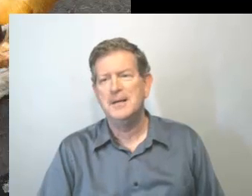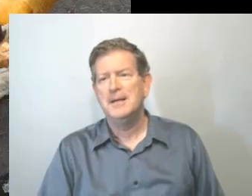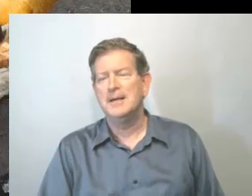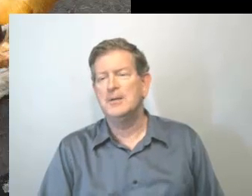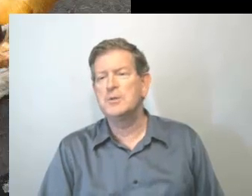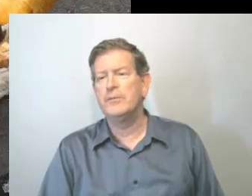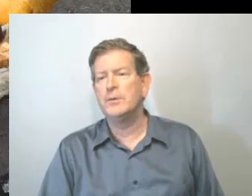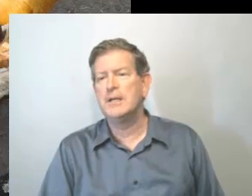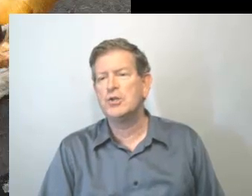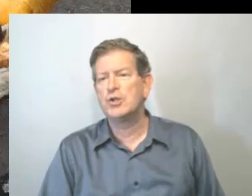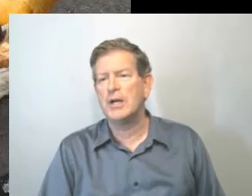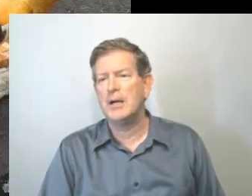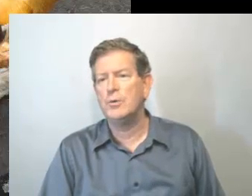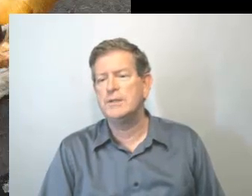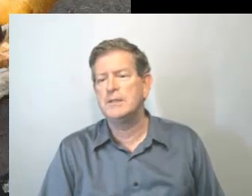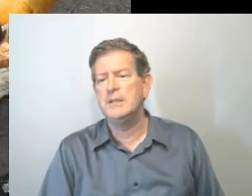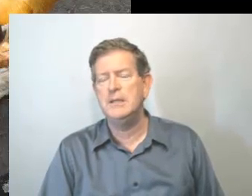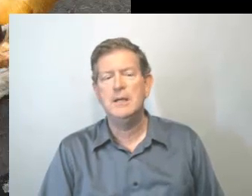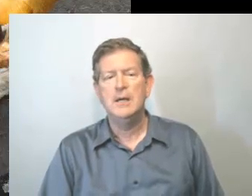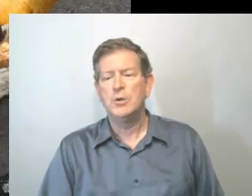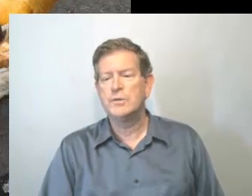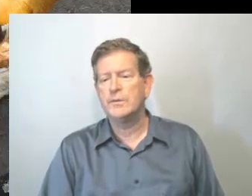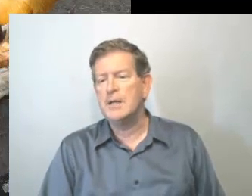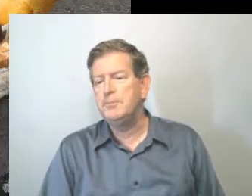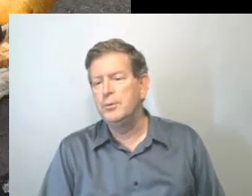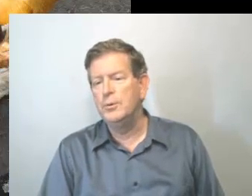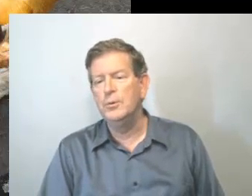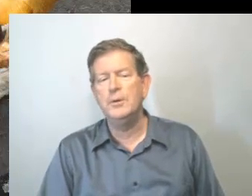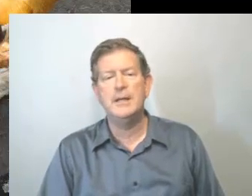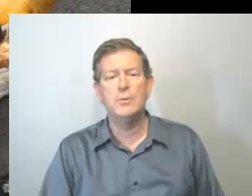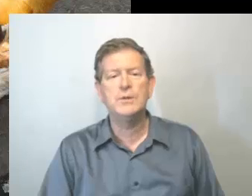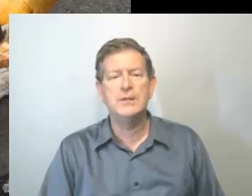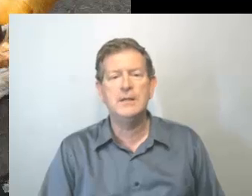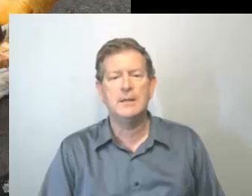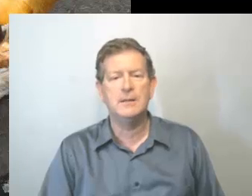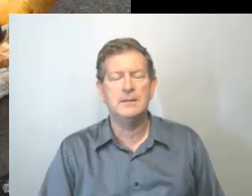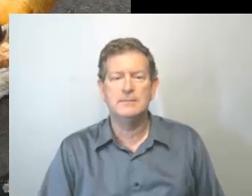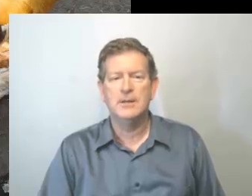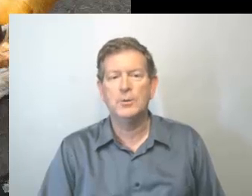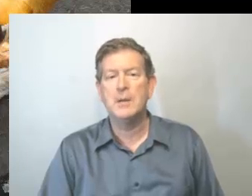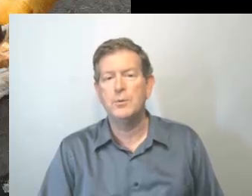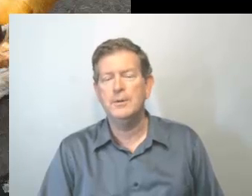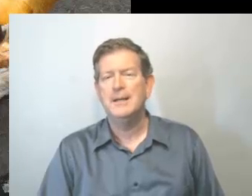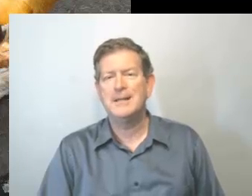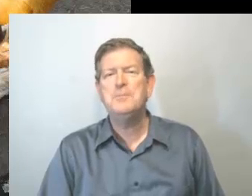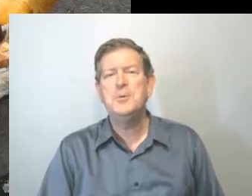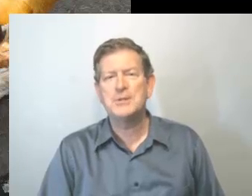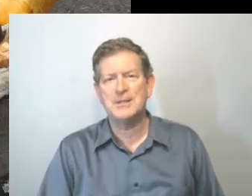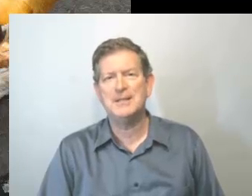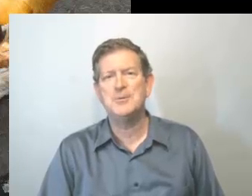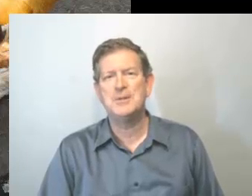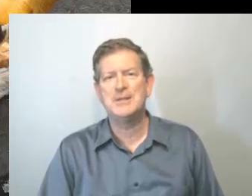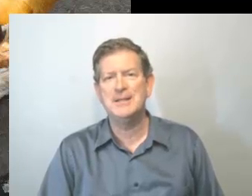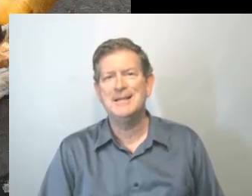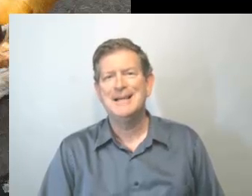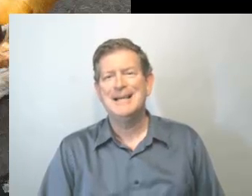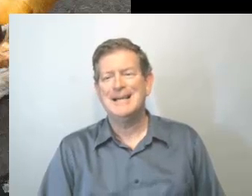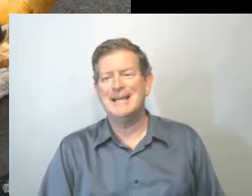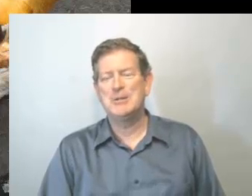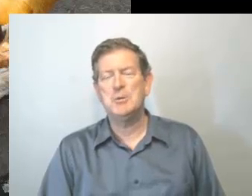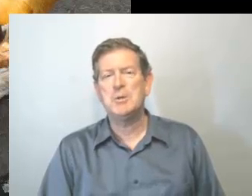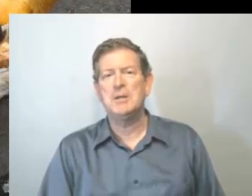amusante. Nous avons des chats aussi. Nous avons des poules et aussi, au début, des poussins